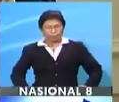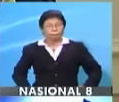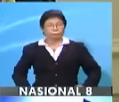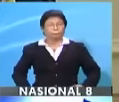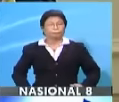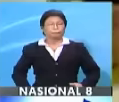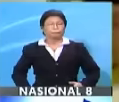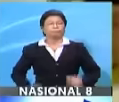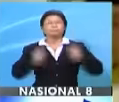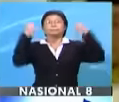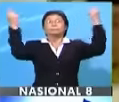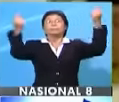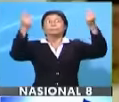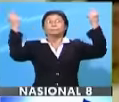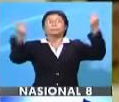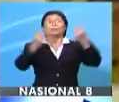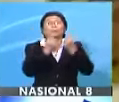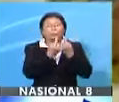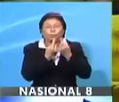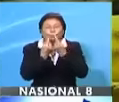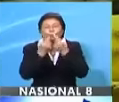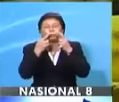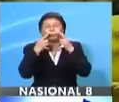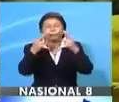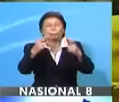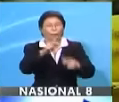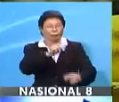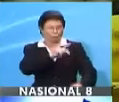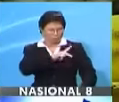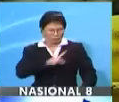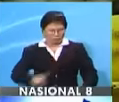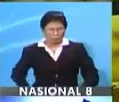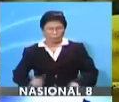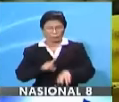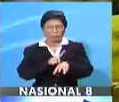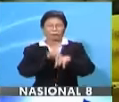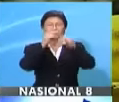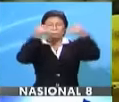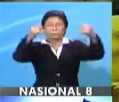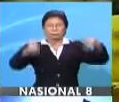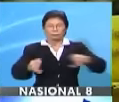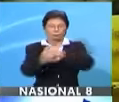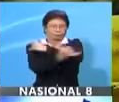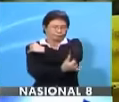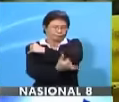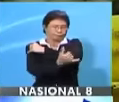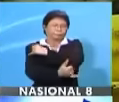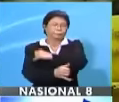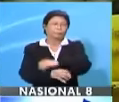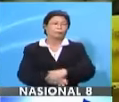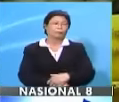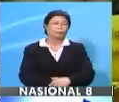Shah bersempena Hari Keputeraan Rasmi Yang di-Pertuan Agong di Istana Negara.